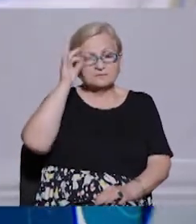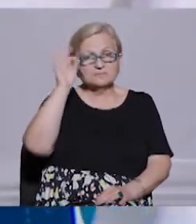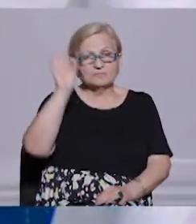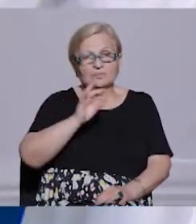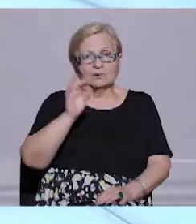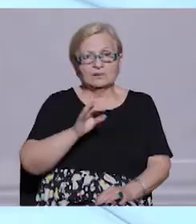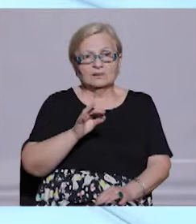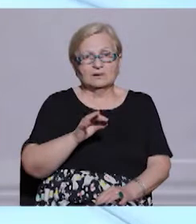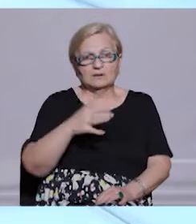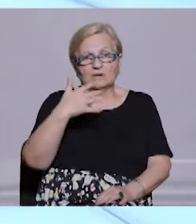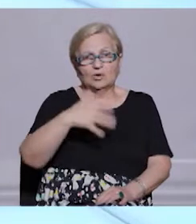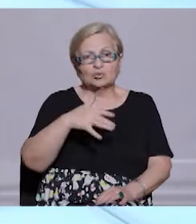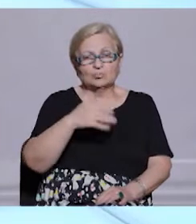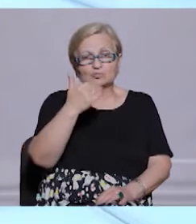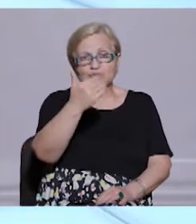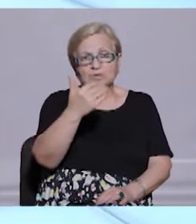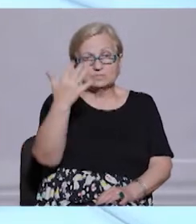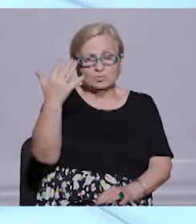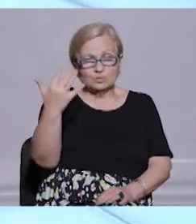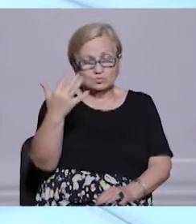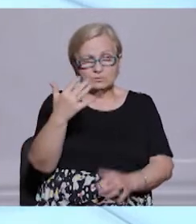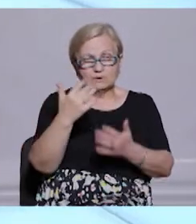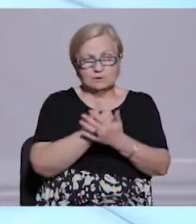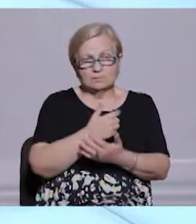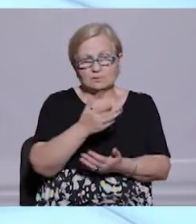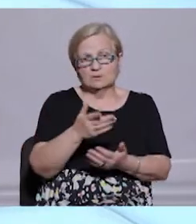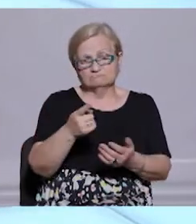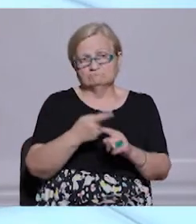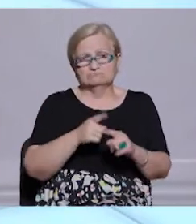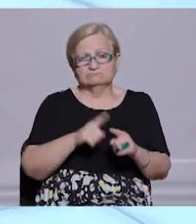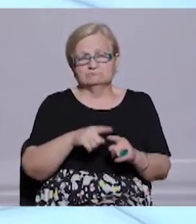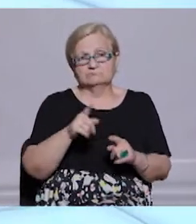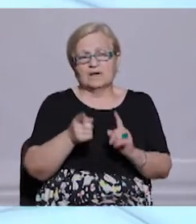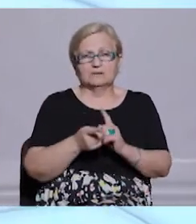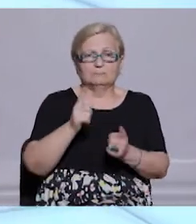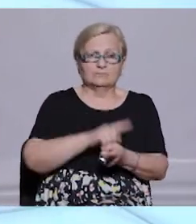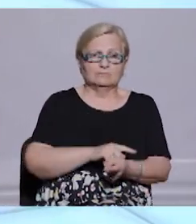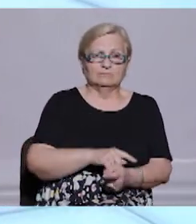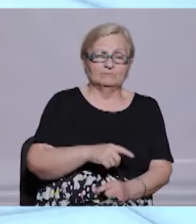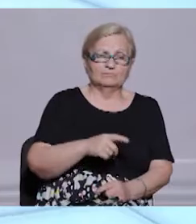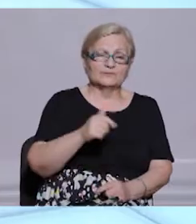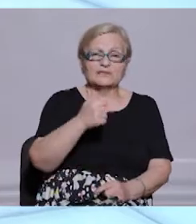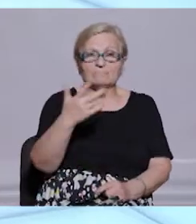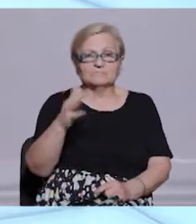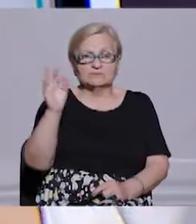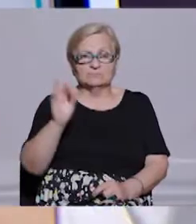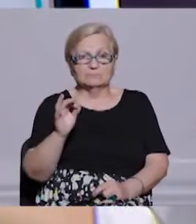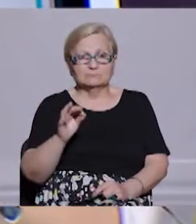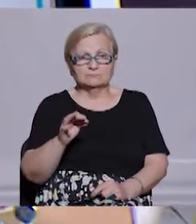პროცენტები, 50-5%. იპოვეთ ეს პროცენტები და ან პირიქით 3-5-ის რამდენი